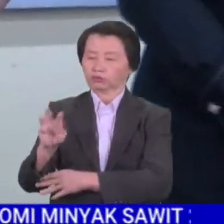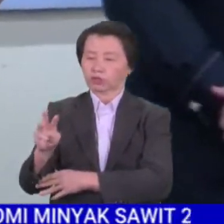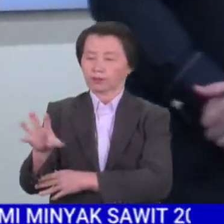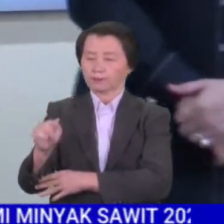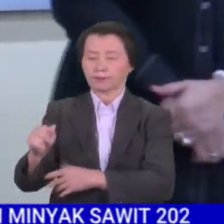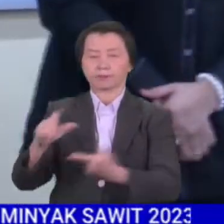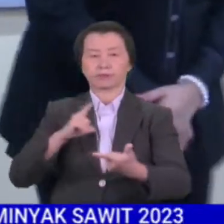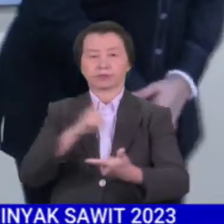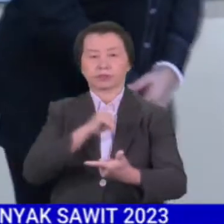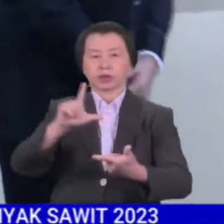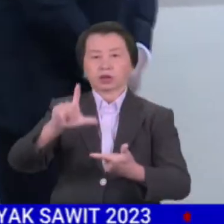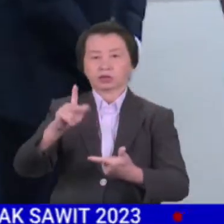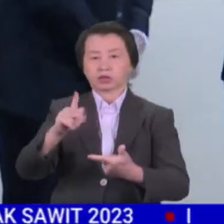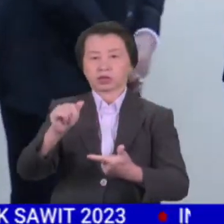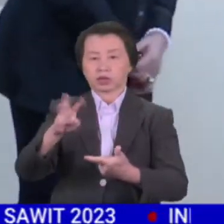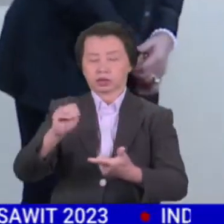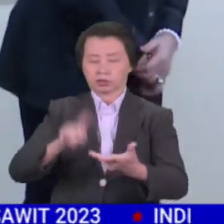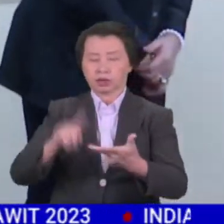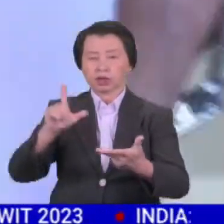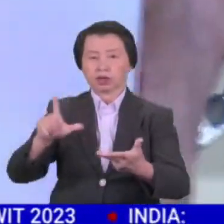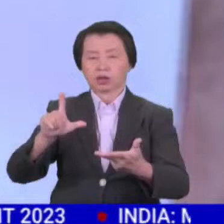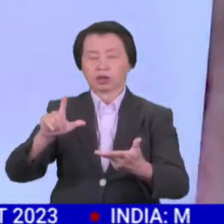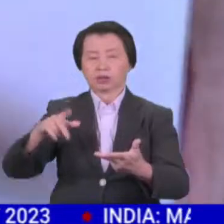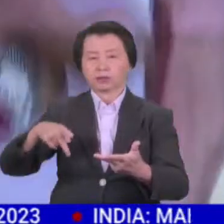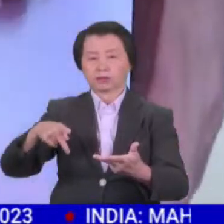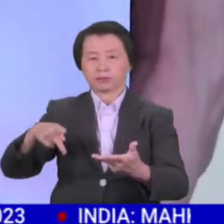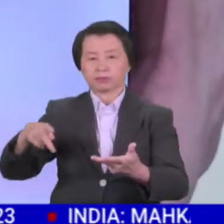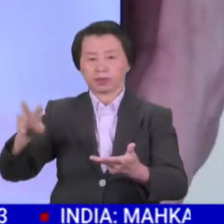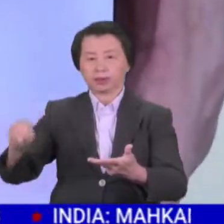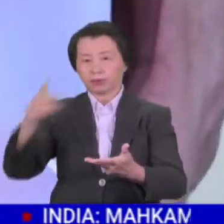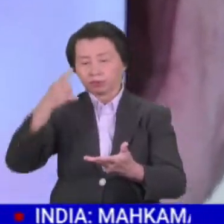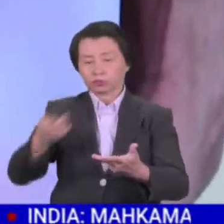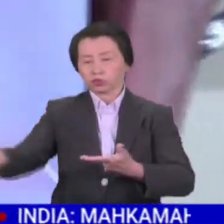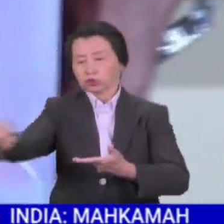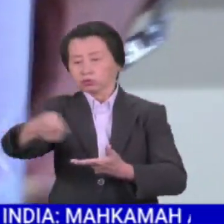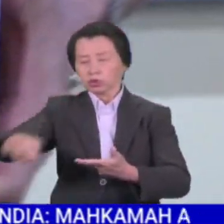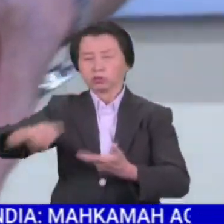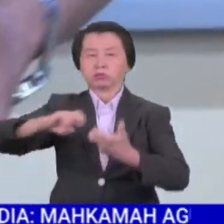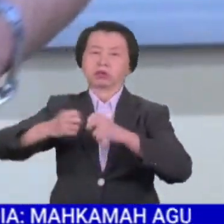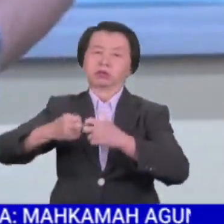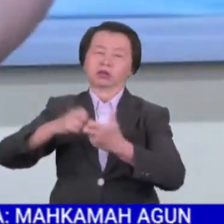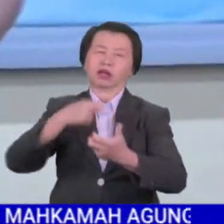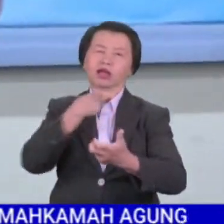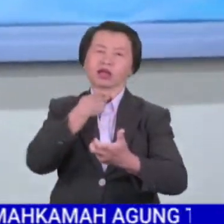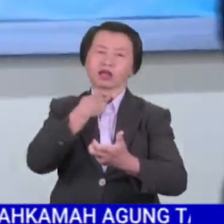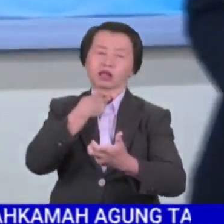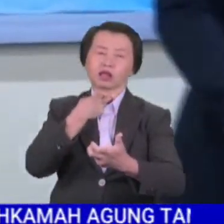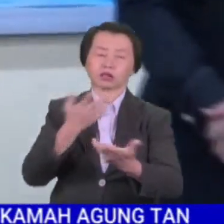Lembaga Kemajuan Ikan Malaysia dan Lembaga Pertubuhan Peladang untuk mereka yang terkesan.